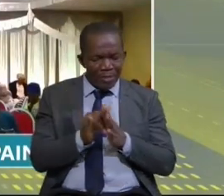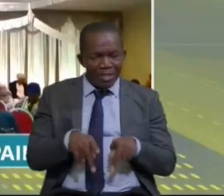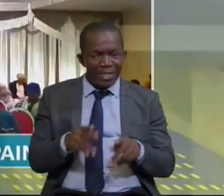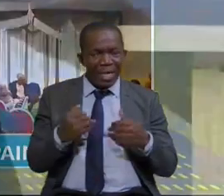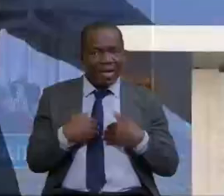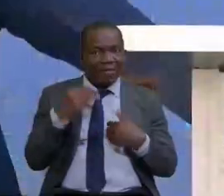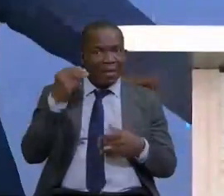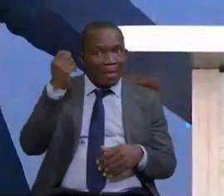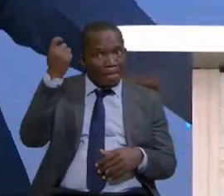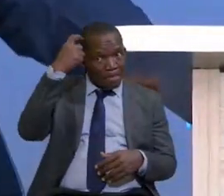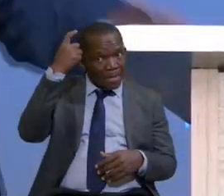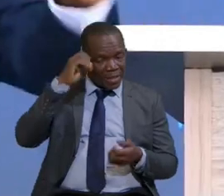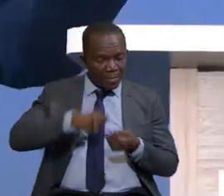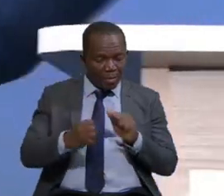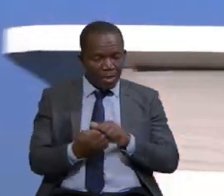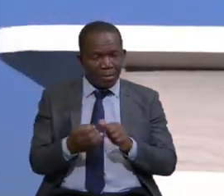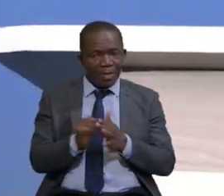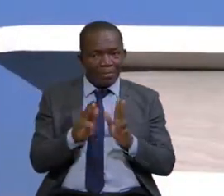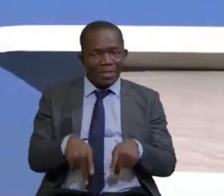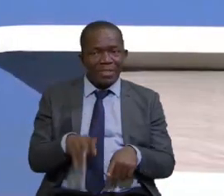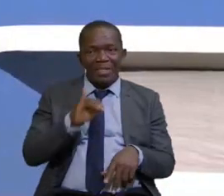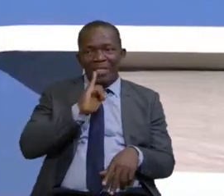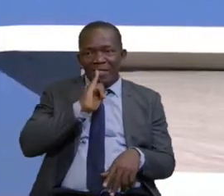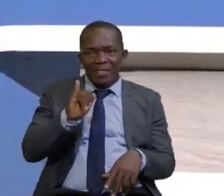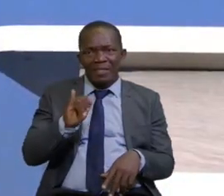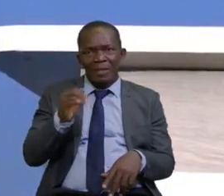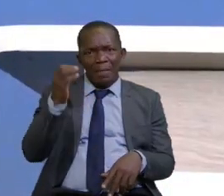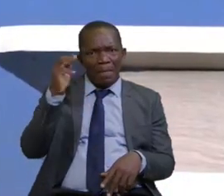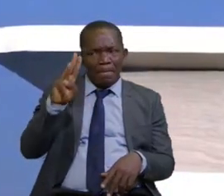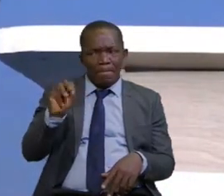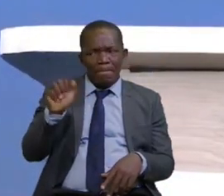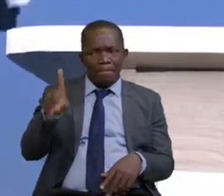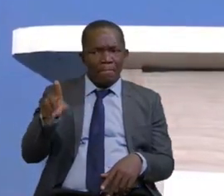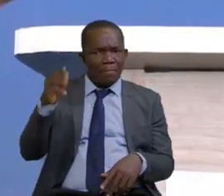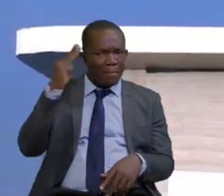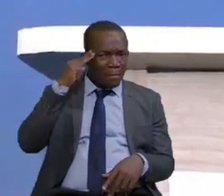quand ils ont de l'insanité, il y a une autre puissance qui règne là-bas